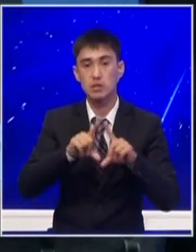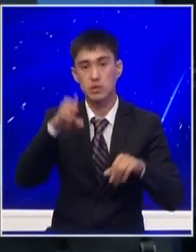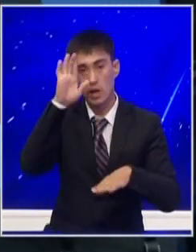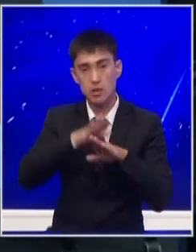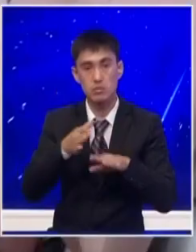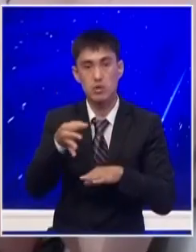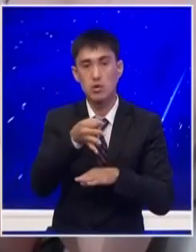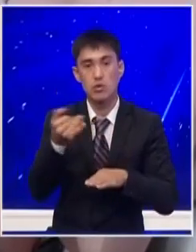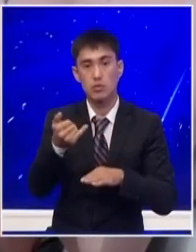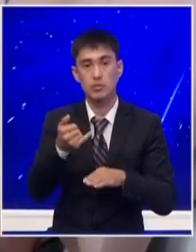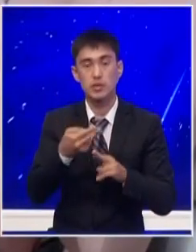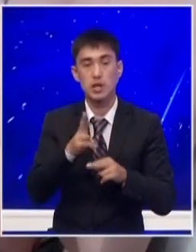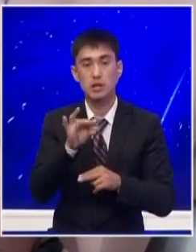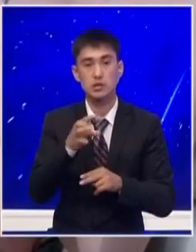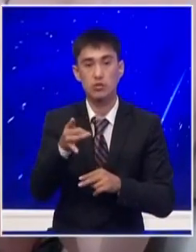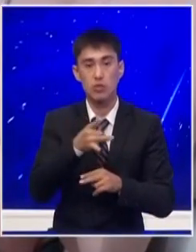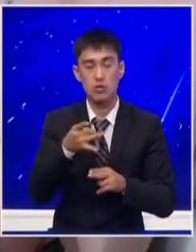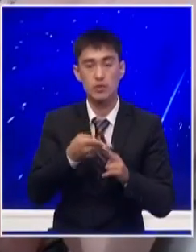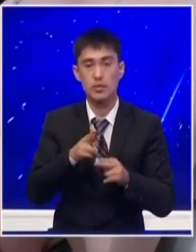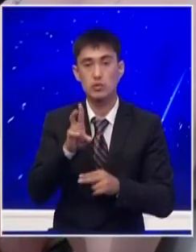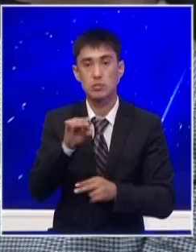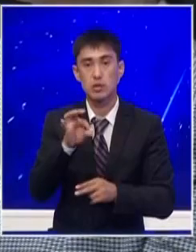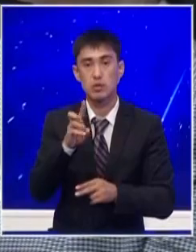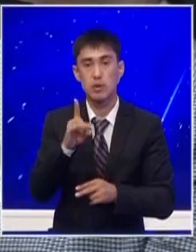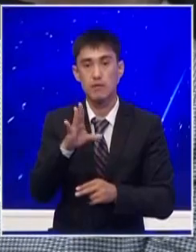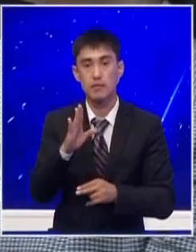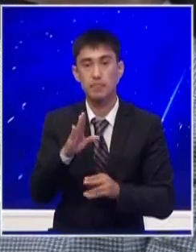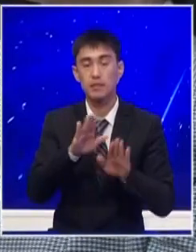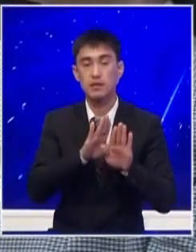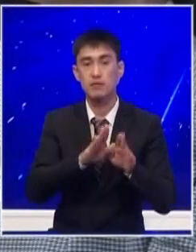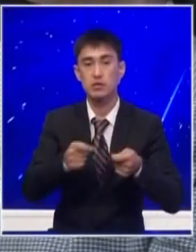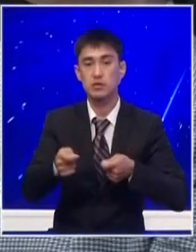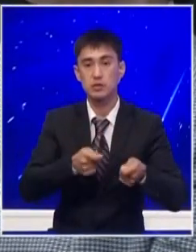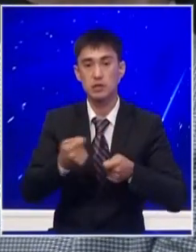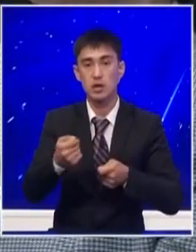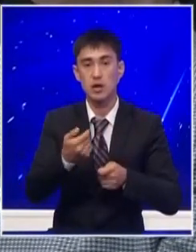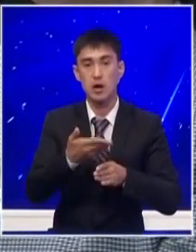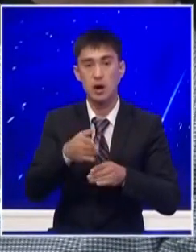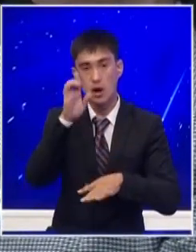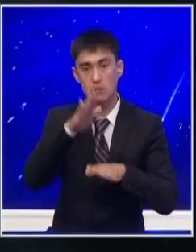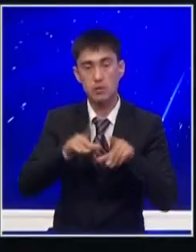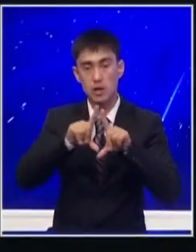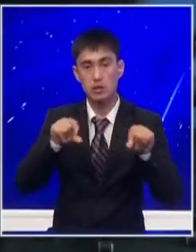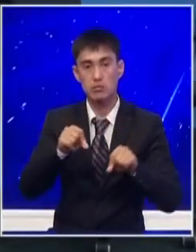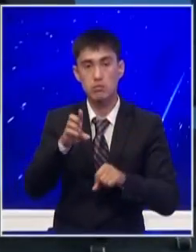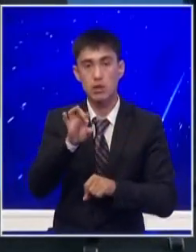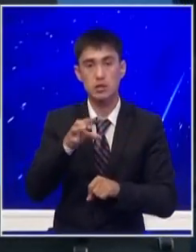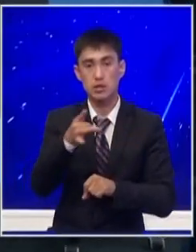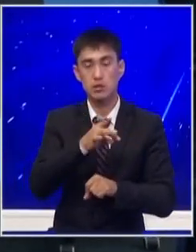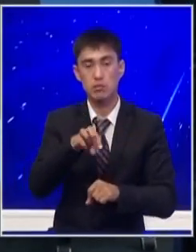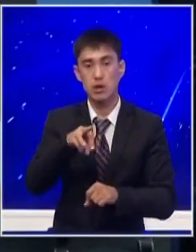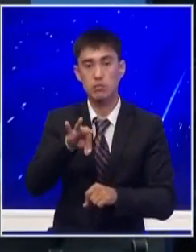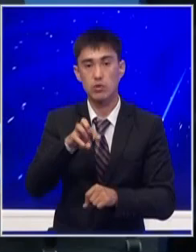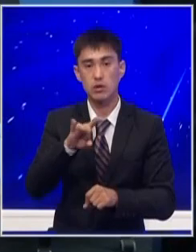Акима Темржолского сельского округа Нуржамал Даулбаева и заведующий отделом аппарата Акима Балхашского района Марат